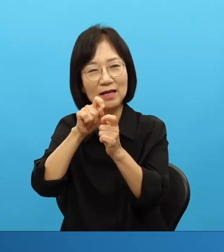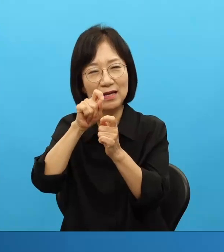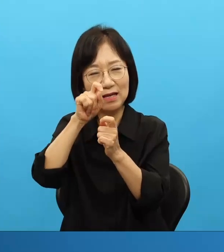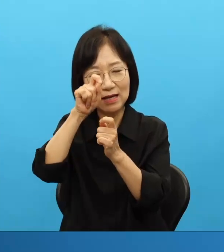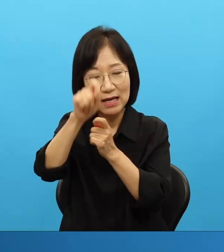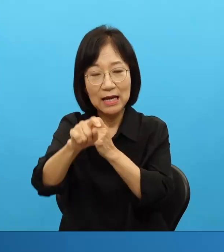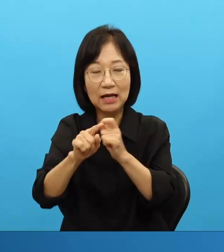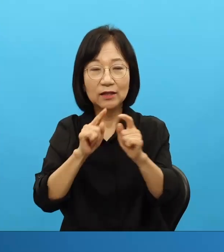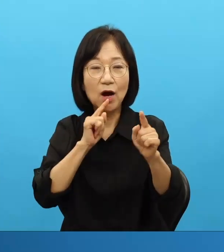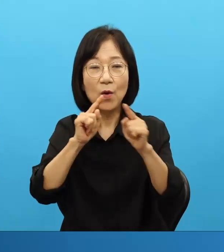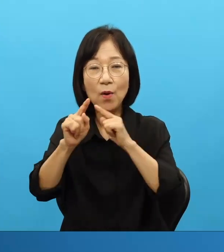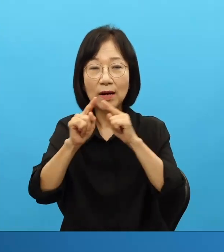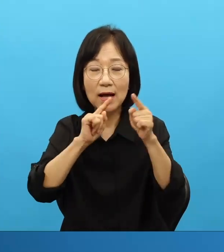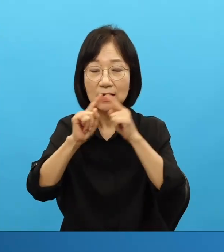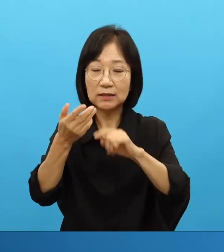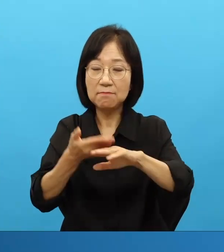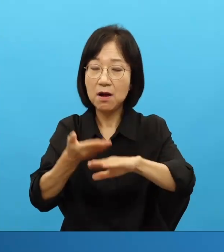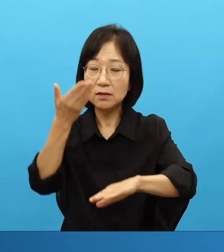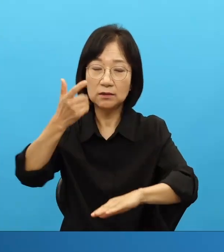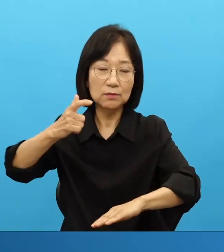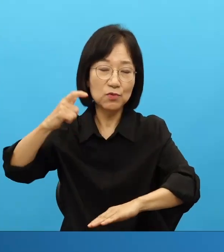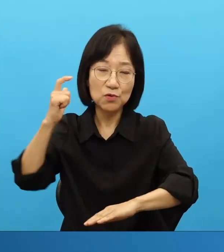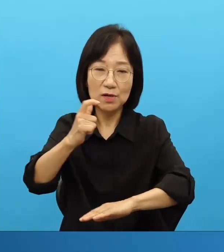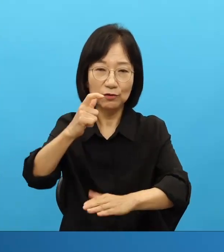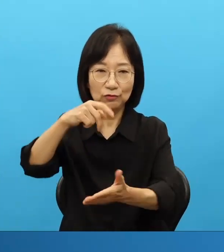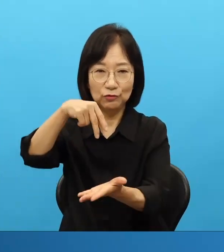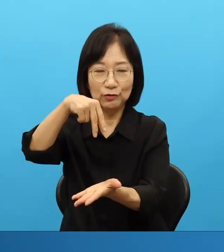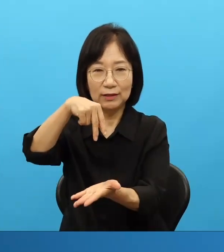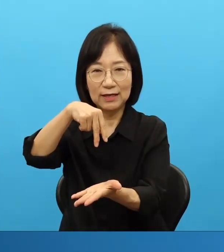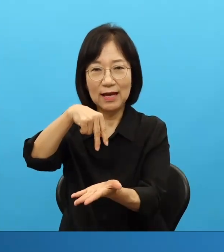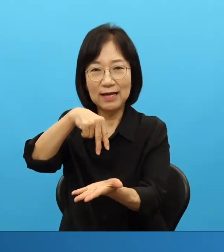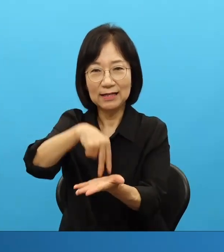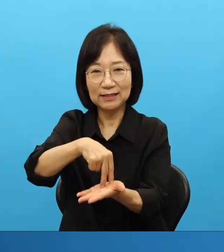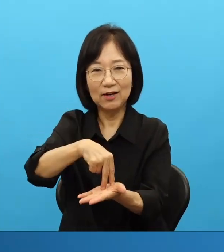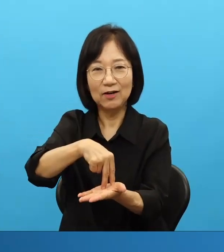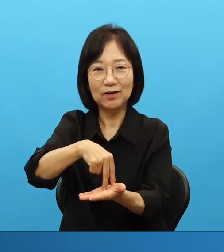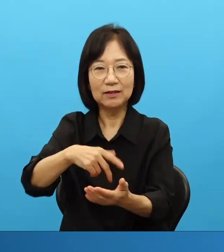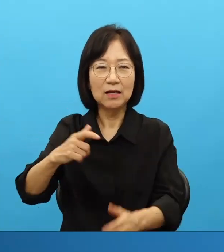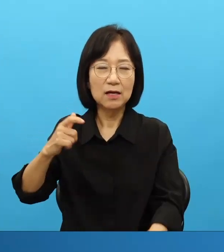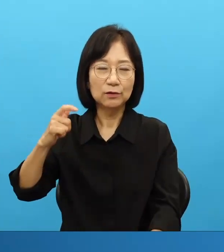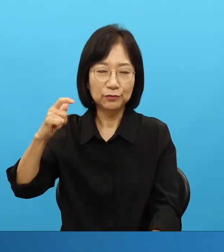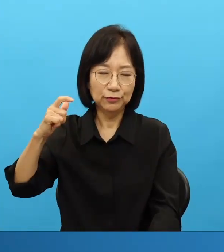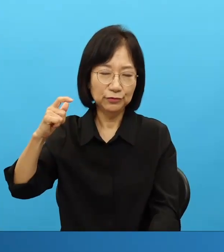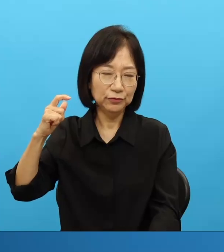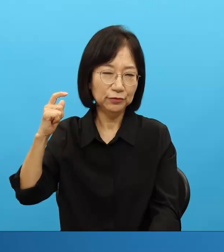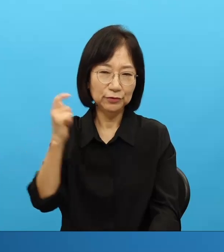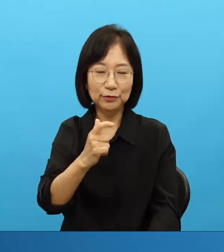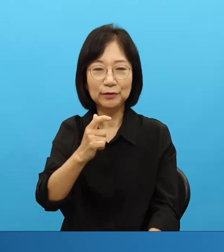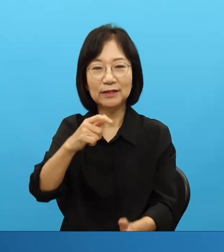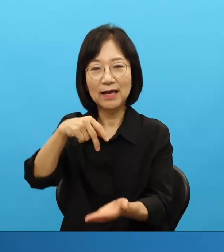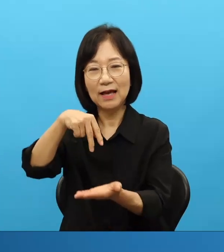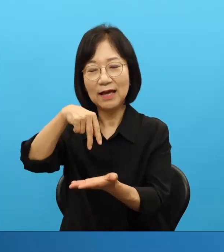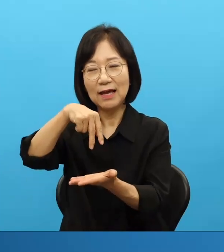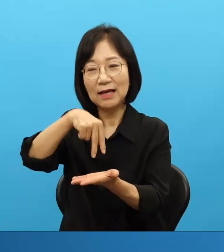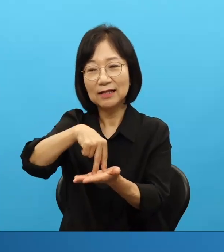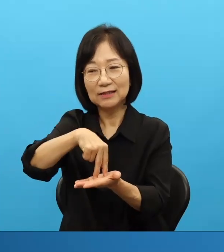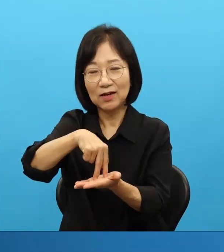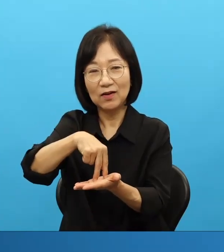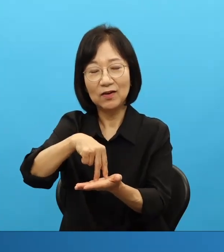서리 영원하신 말씀 위에 굳게 서리. 굳게